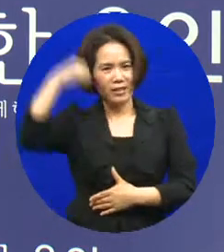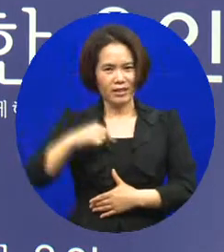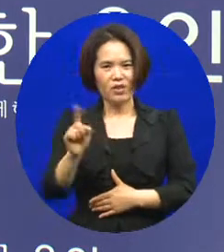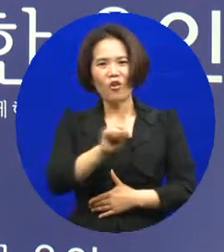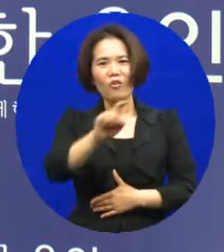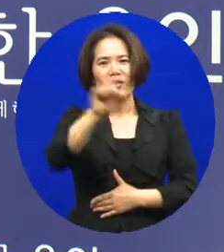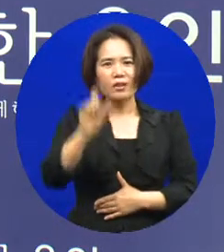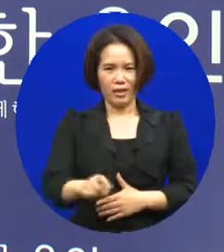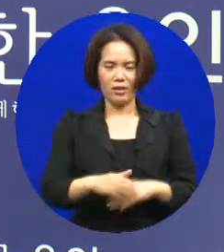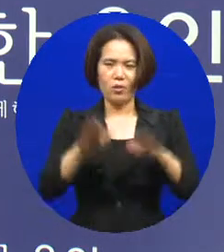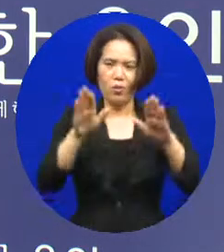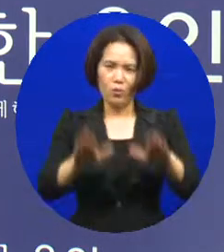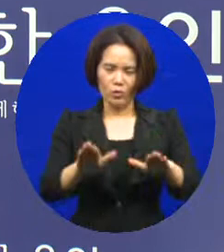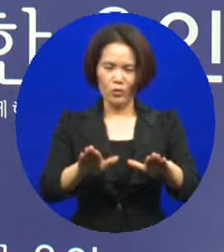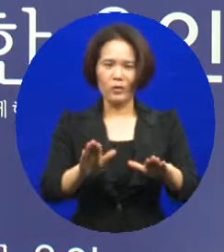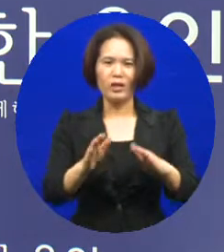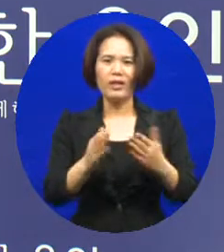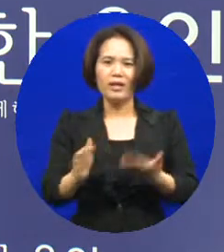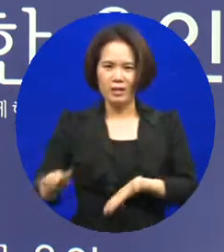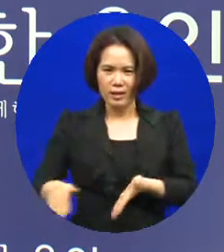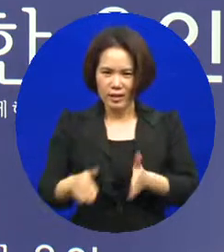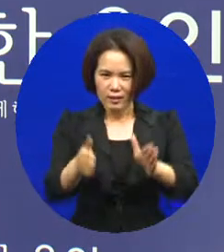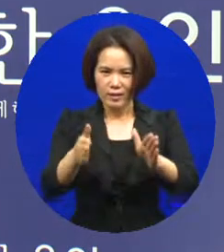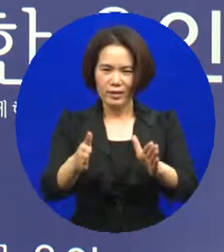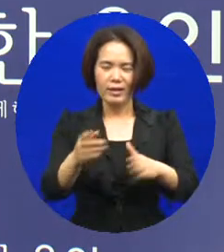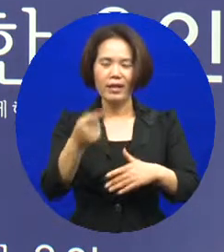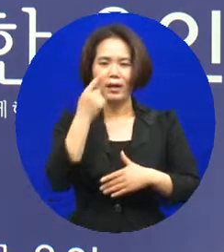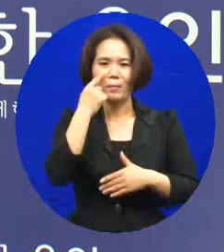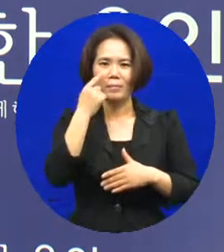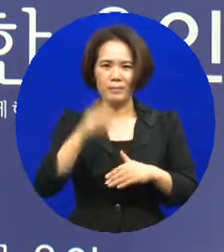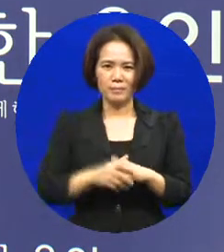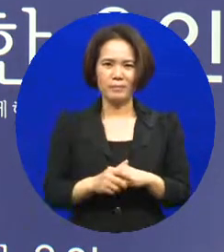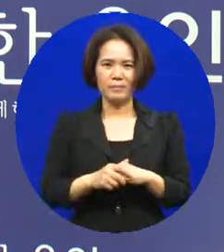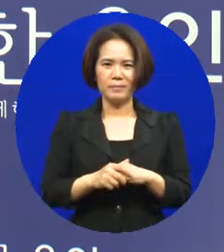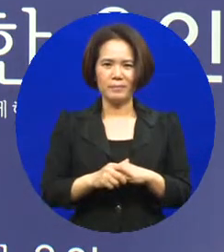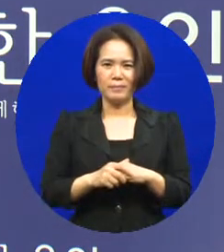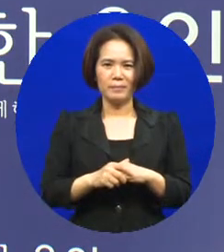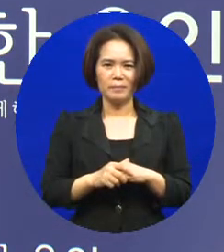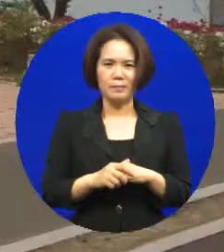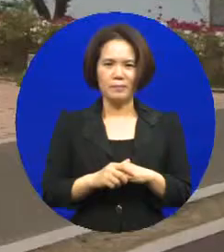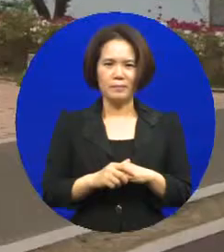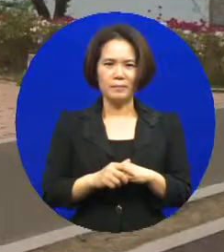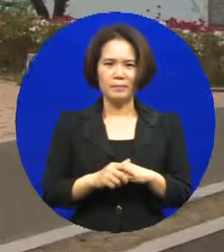느껴보면 어떨까요? 오늘은 홍혜원 리포터가 길을 나섰습니다. 함께 달려가 보시죠.